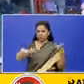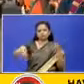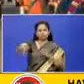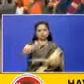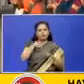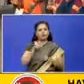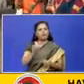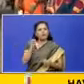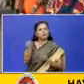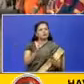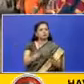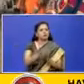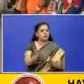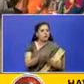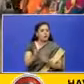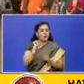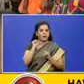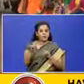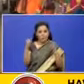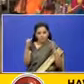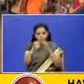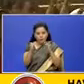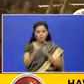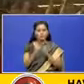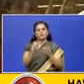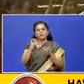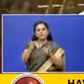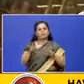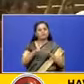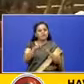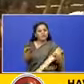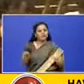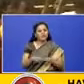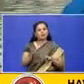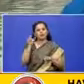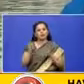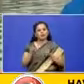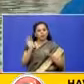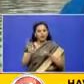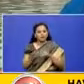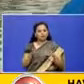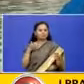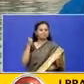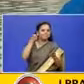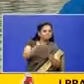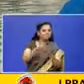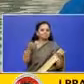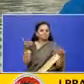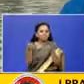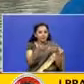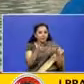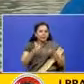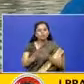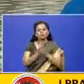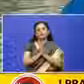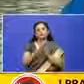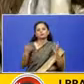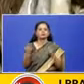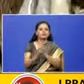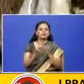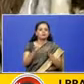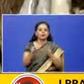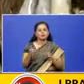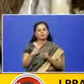अपने गांव, अपने घर, अपने परिवार के बीच पहुंचे हैं। मेरी प्रार्थना है कि